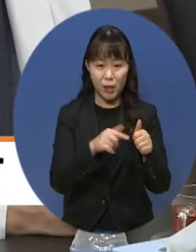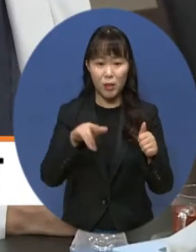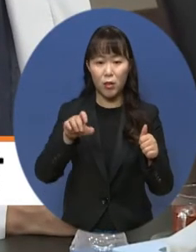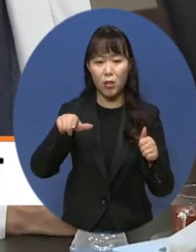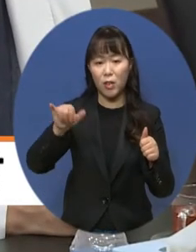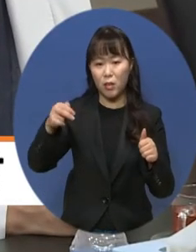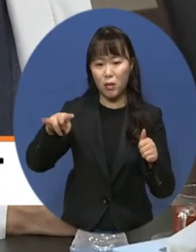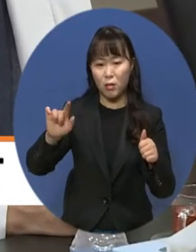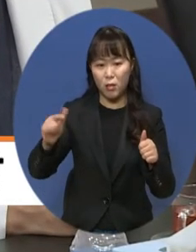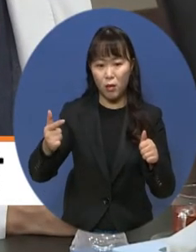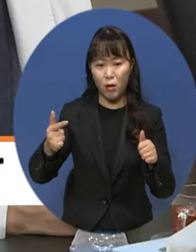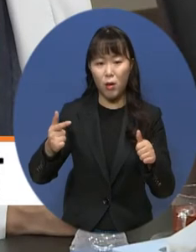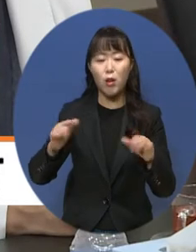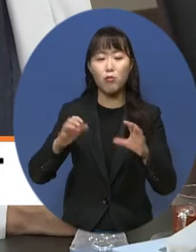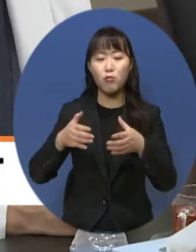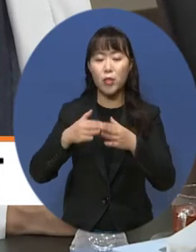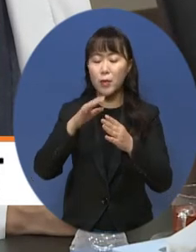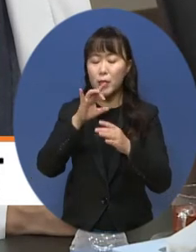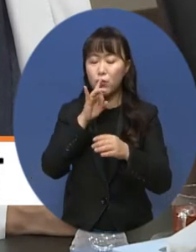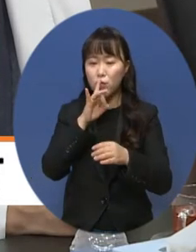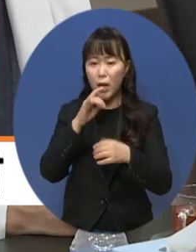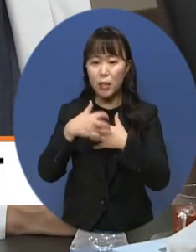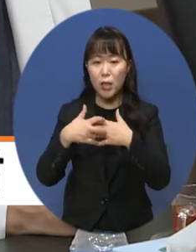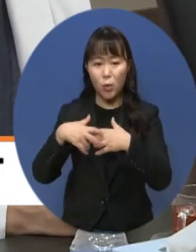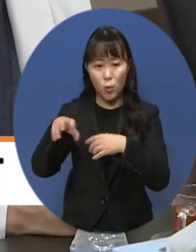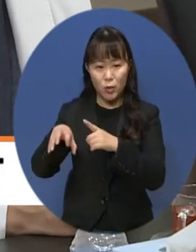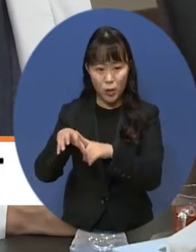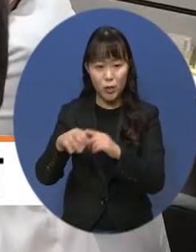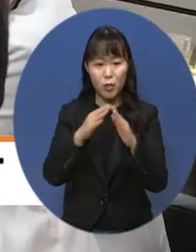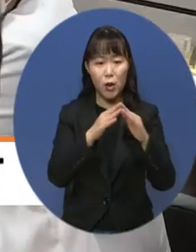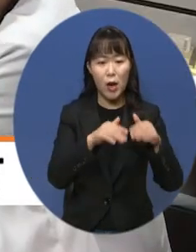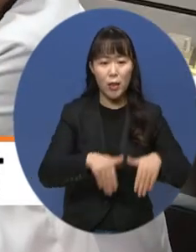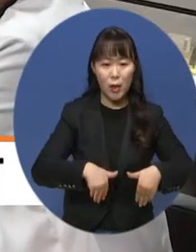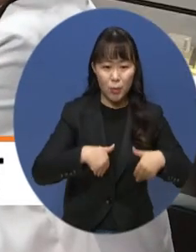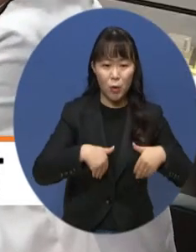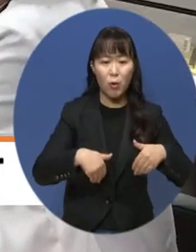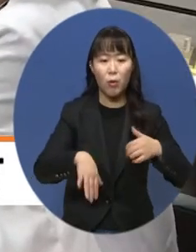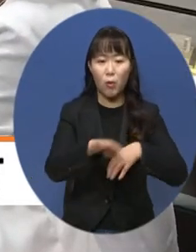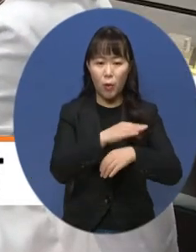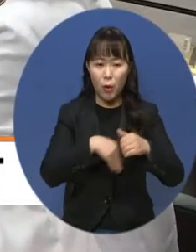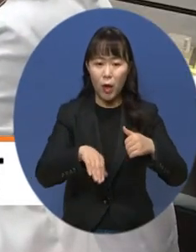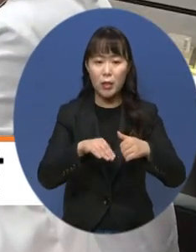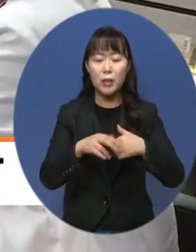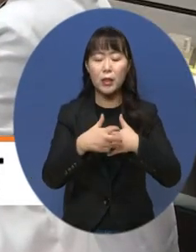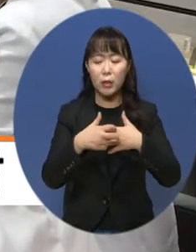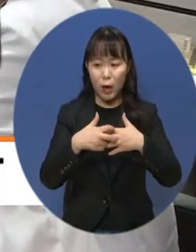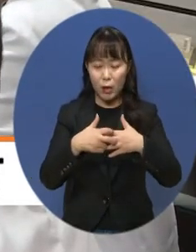정기현 국립중앙의료원장과 전라남도의 현안인 국립의과대학 설립과